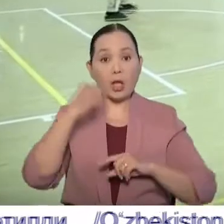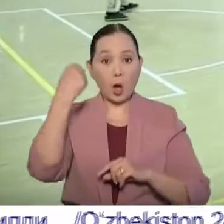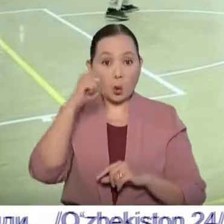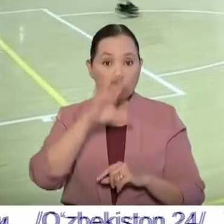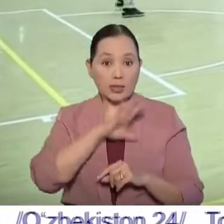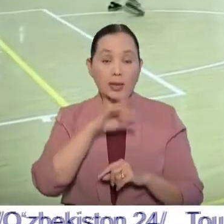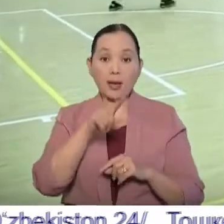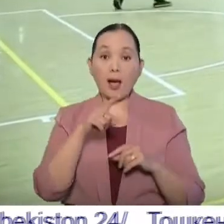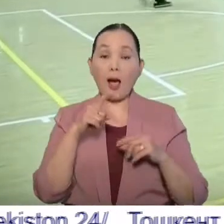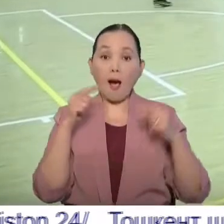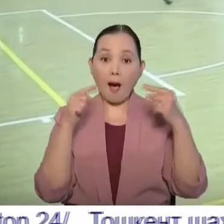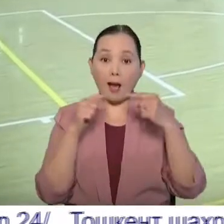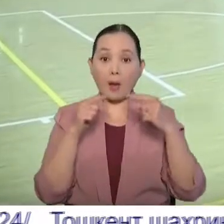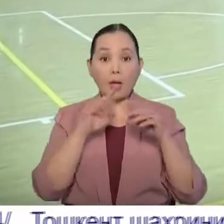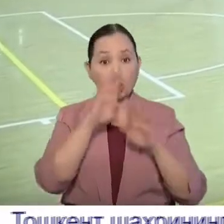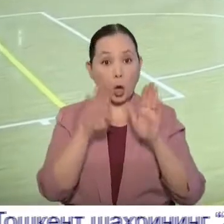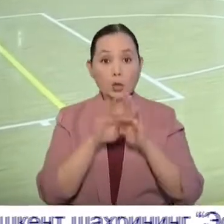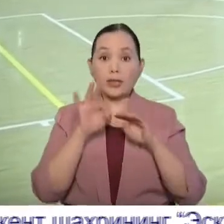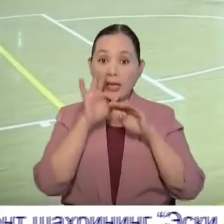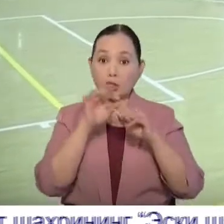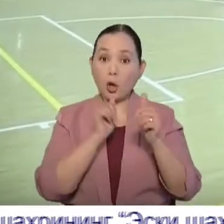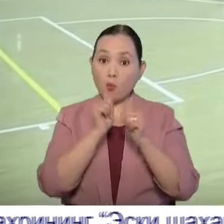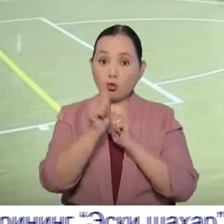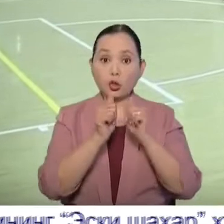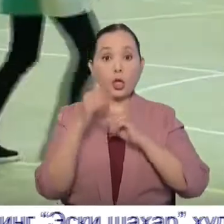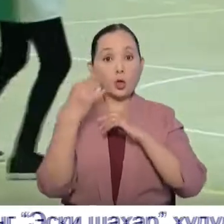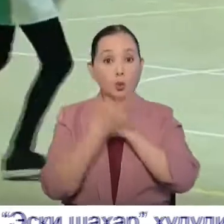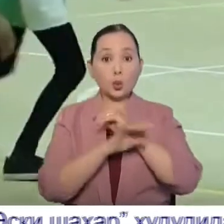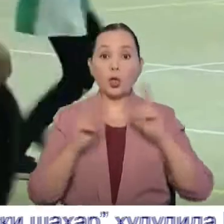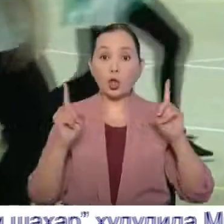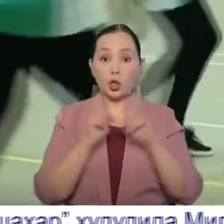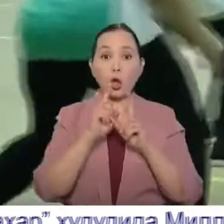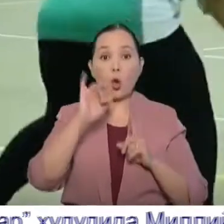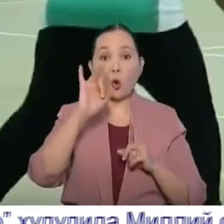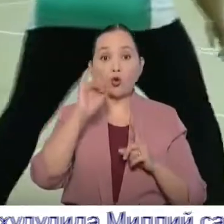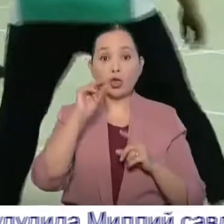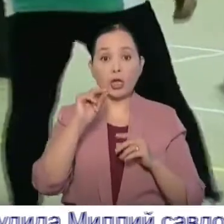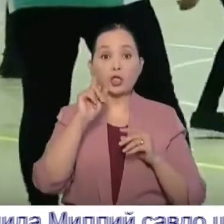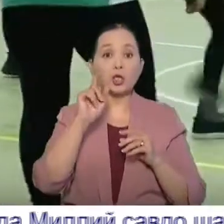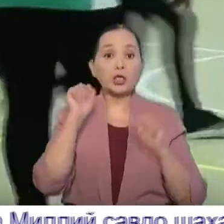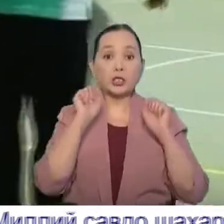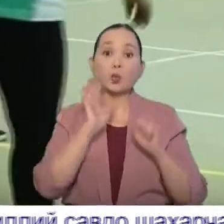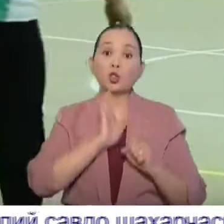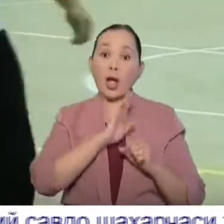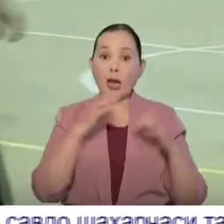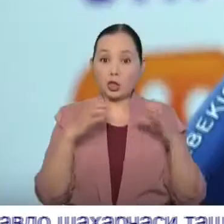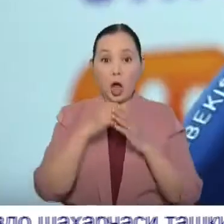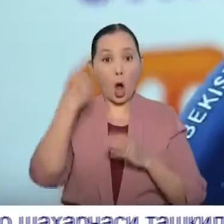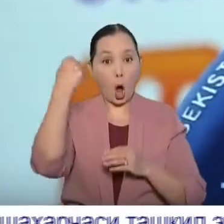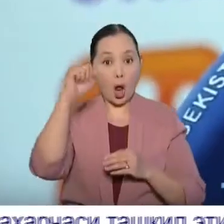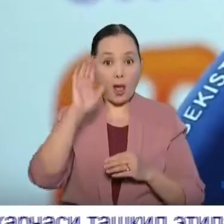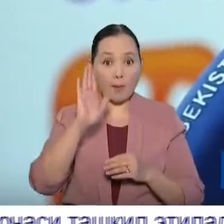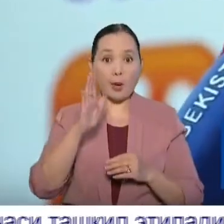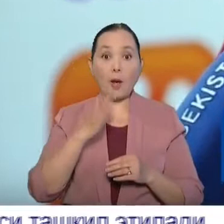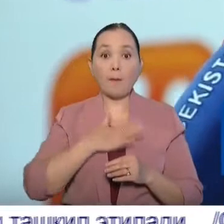kelishdi. Teng qarama-qarshiliklar ostida kechgan musobaqaning so'nggi uchrashuvida Urganch tumani havaskor sportchi ayollar jamoasi g'olib bo'ldi. Men